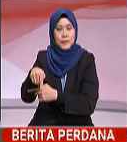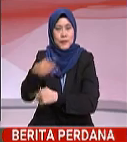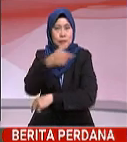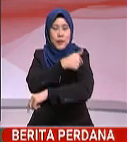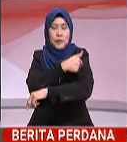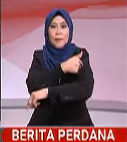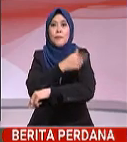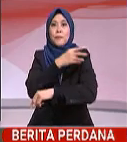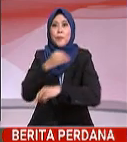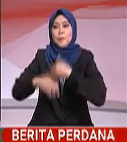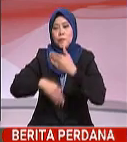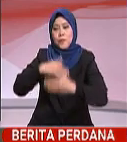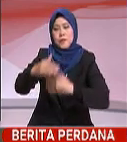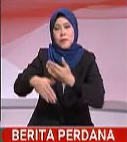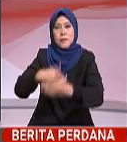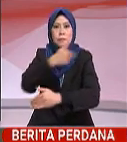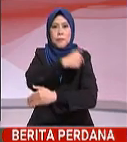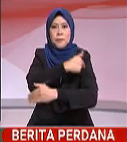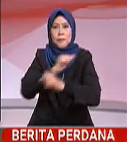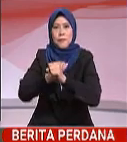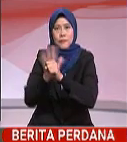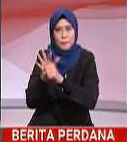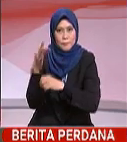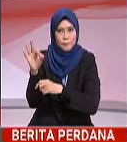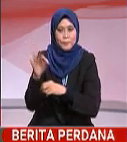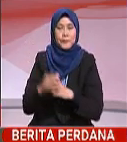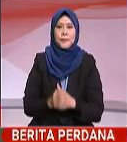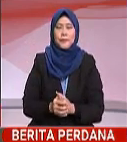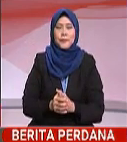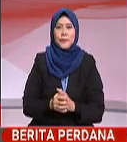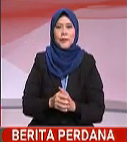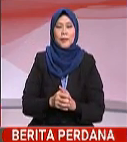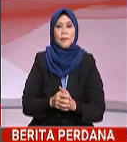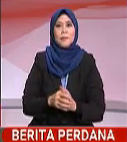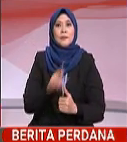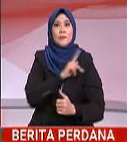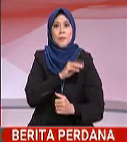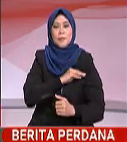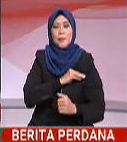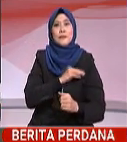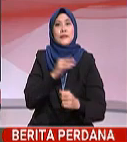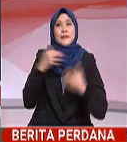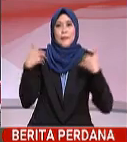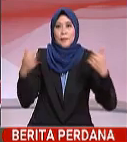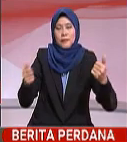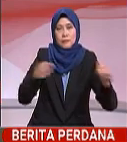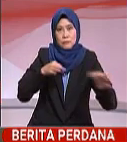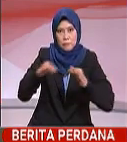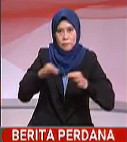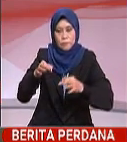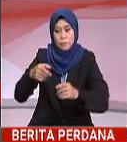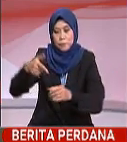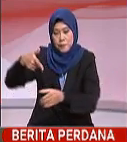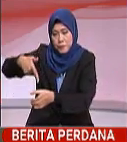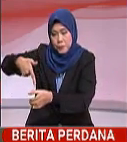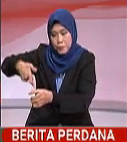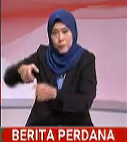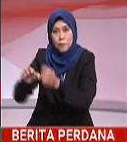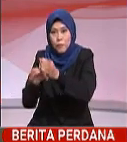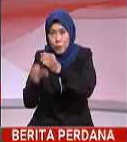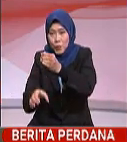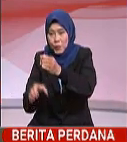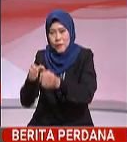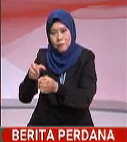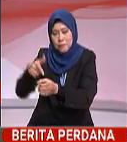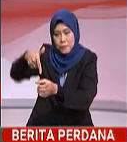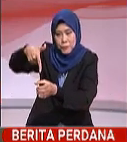termasuk proses vaksinasi COVID-19. Jelas Kementerian Kesihatan, untuk prosedur menyedut cecair dari botol, ia